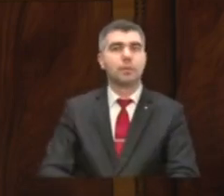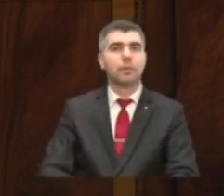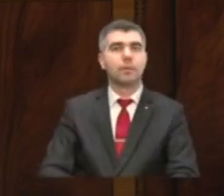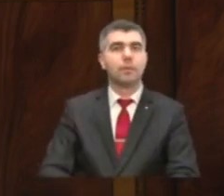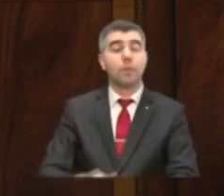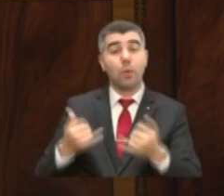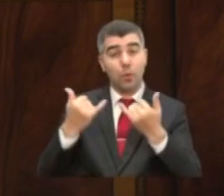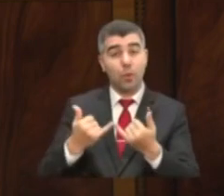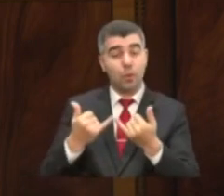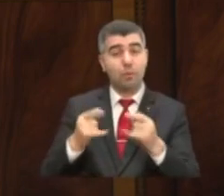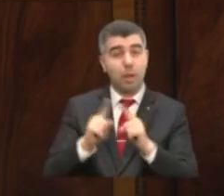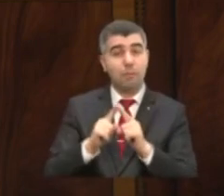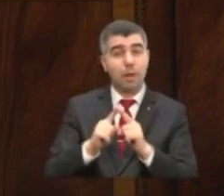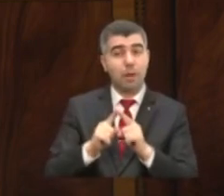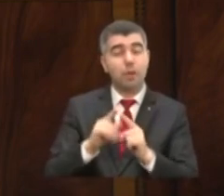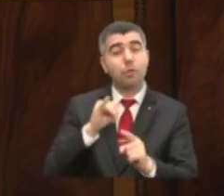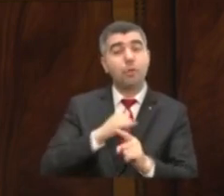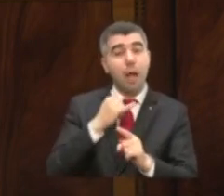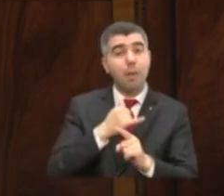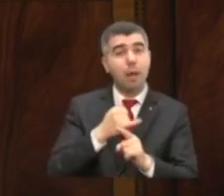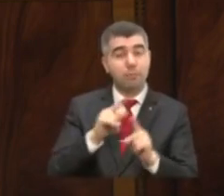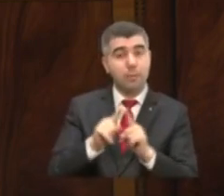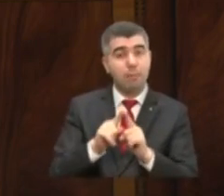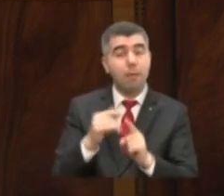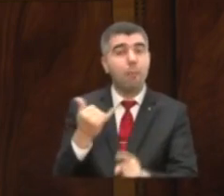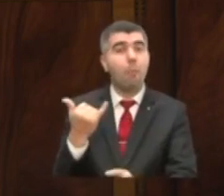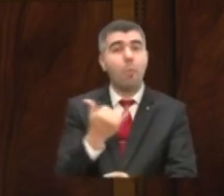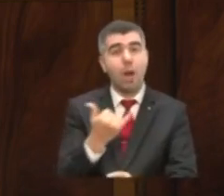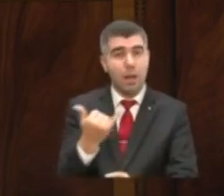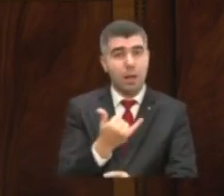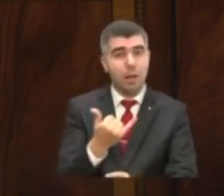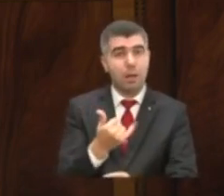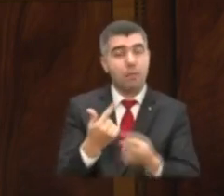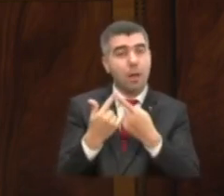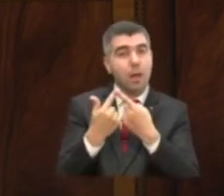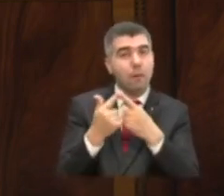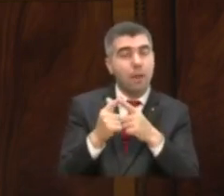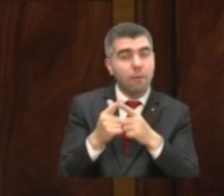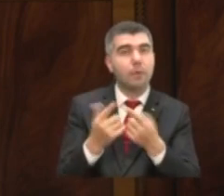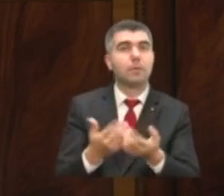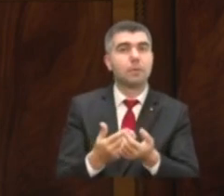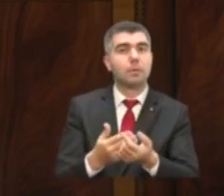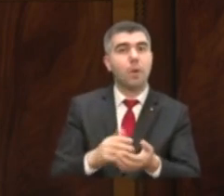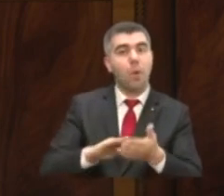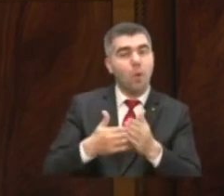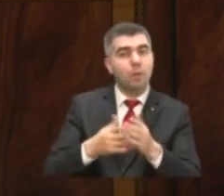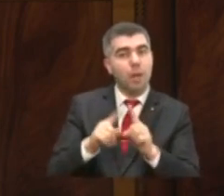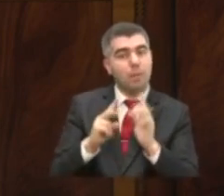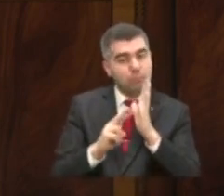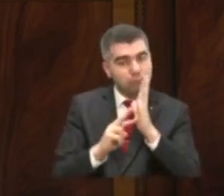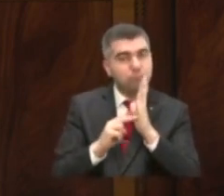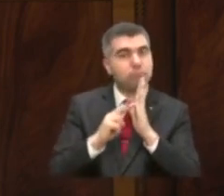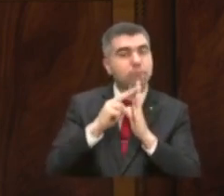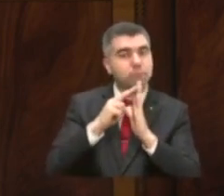الحكومة، اليوم الشباب هو واحد الفرصة أو بالأحرى إمكان بشري يجب استثماره في مجال التقدم ديال البلاد